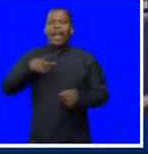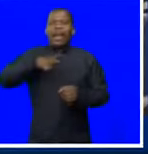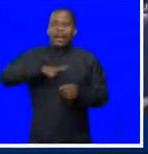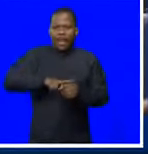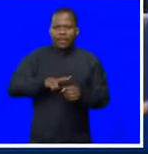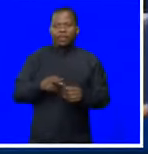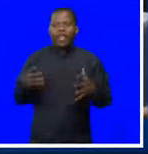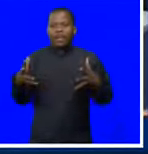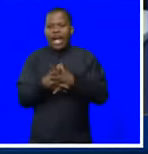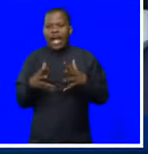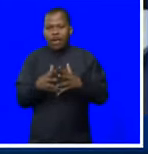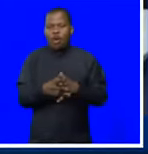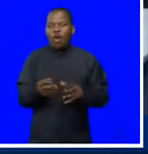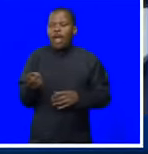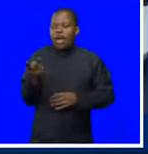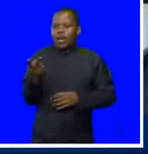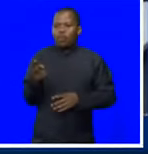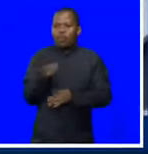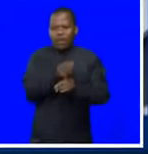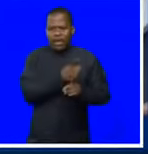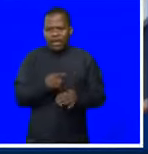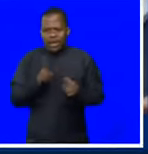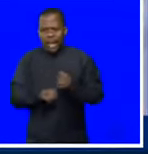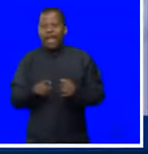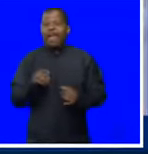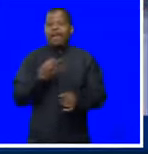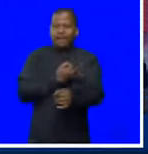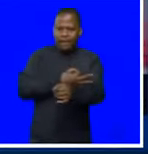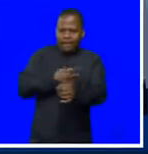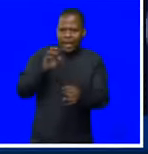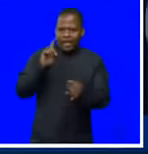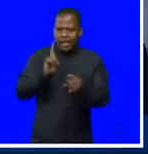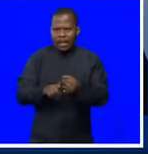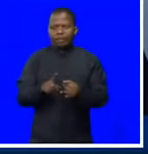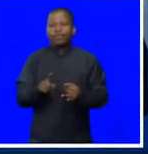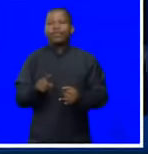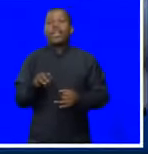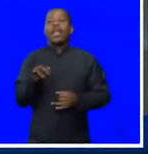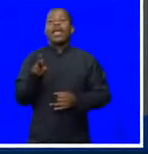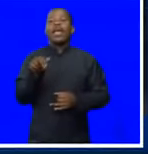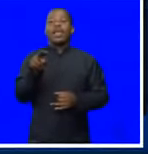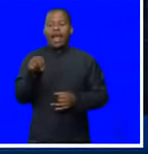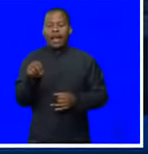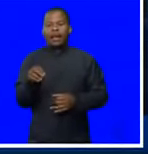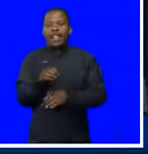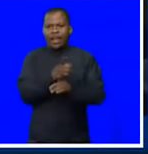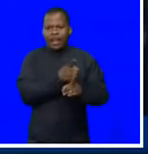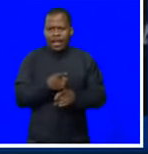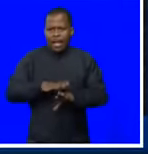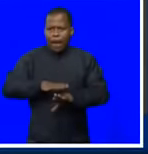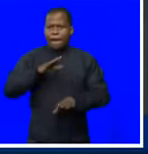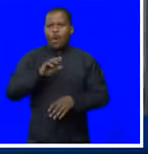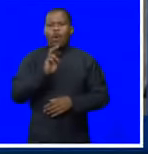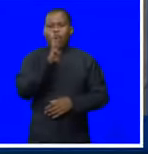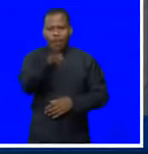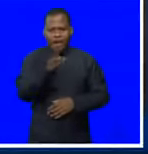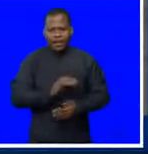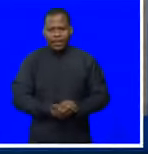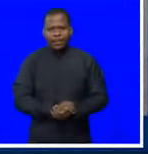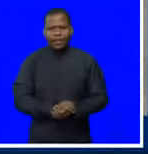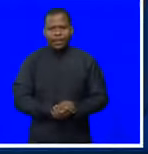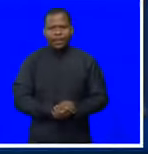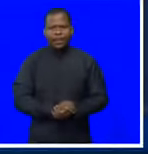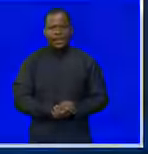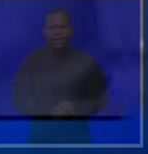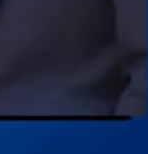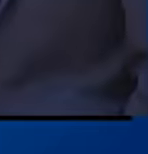le mihlangano lemibili loyolo wendeka eFrance naloyolo wendeka lapha eTerrence and Boy kutheneni ingabe ihamba njani le mihlangano